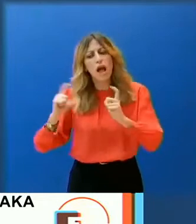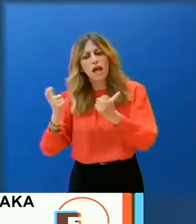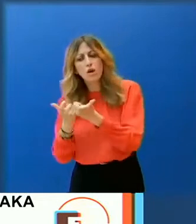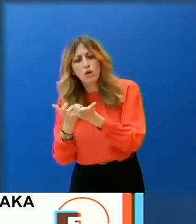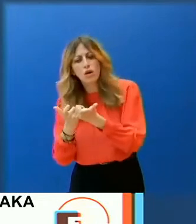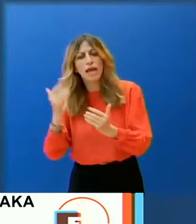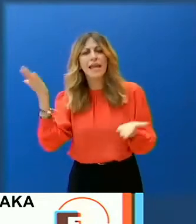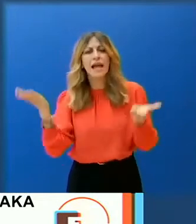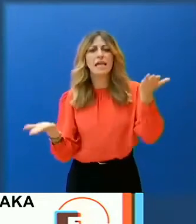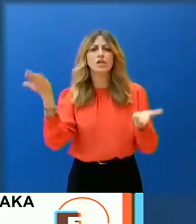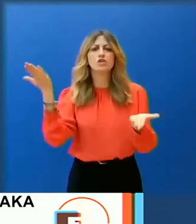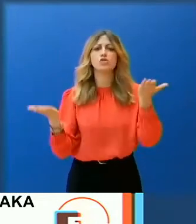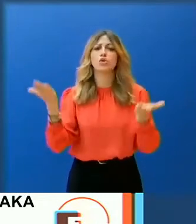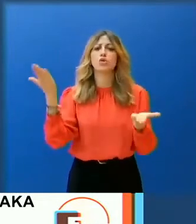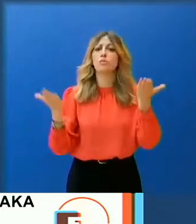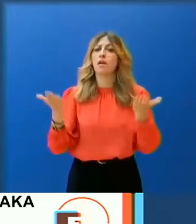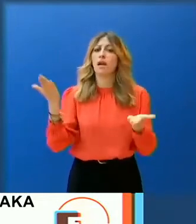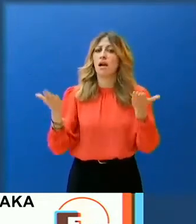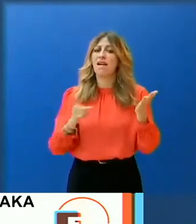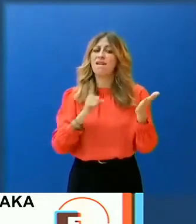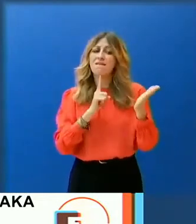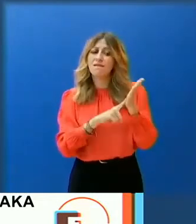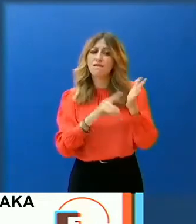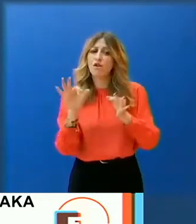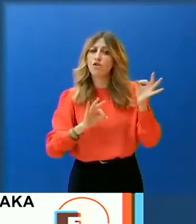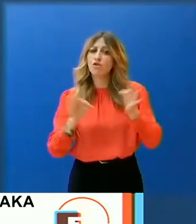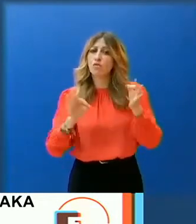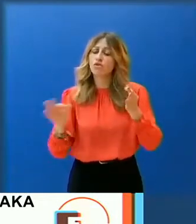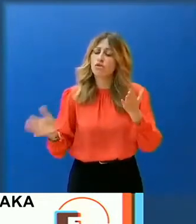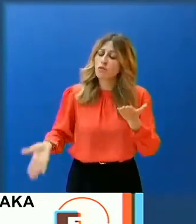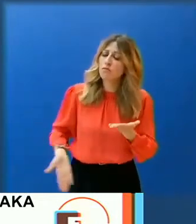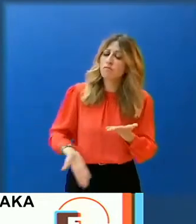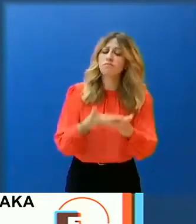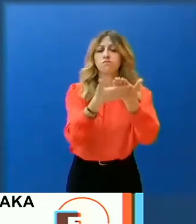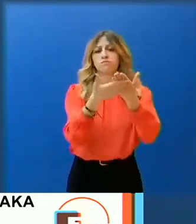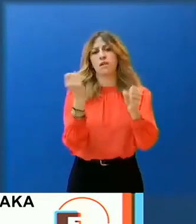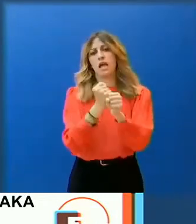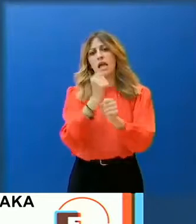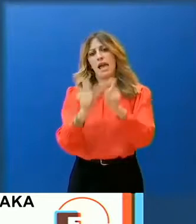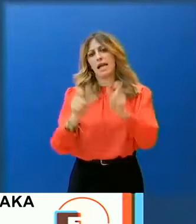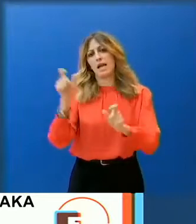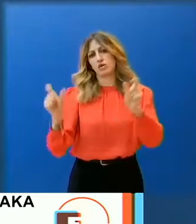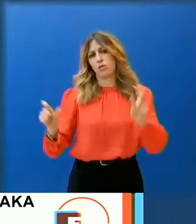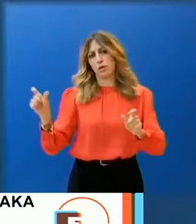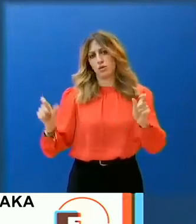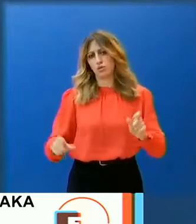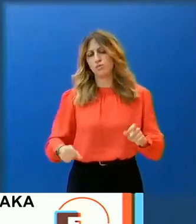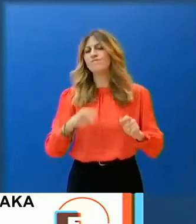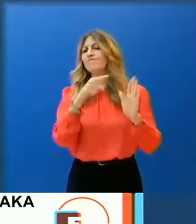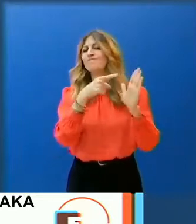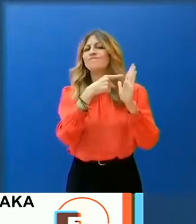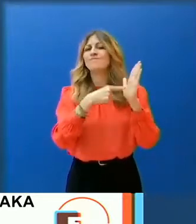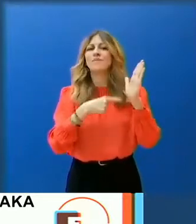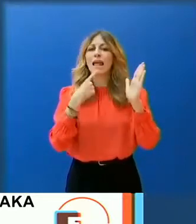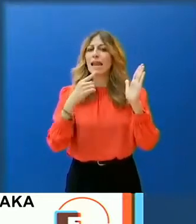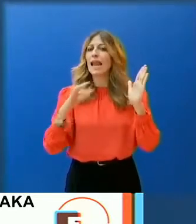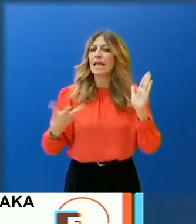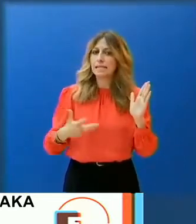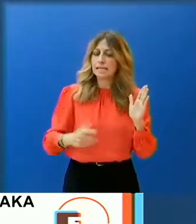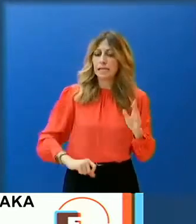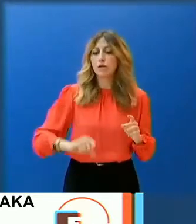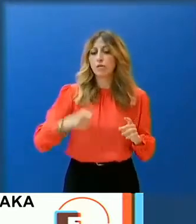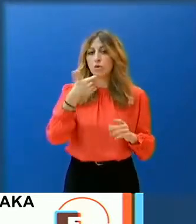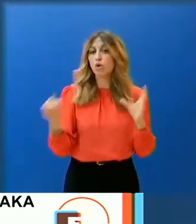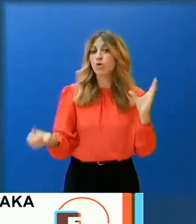στον εργαζόμενο. Μεταξύ άλλων, προβλέπει εισαγωγή της ψηφιακής κάρτας εργασίας για την αντιμετώπιση